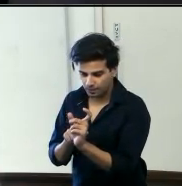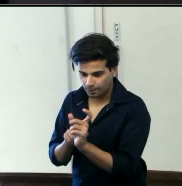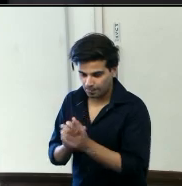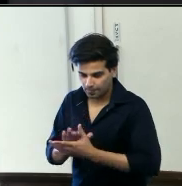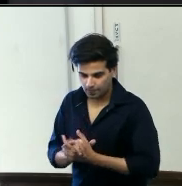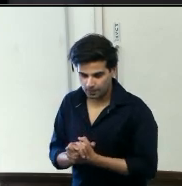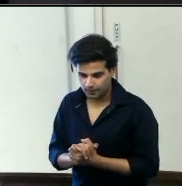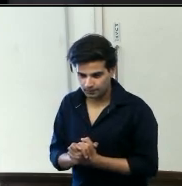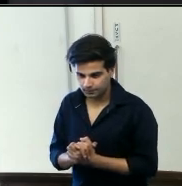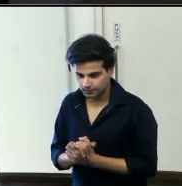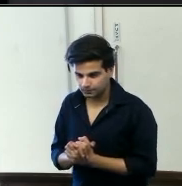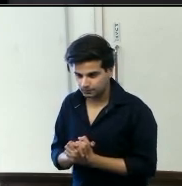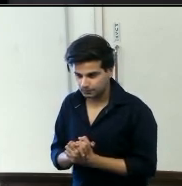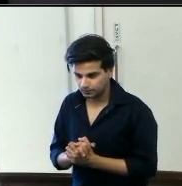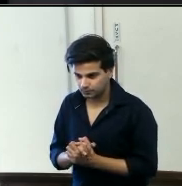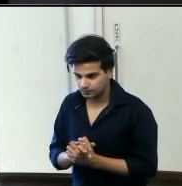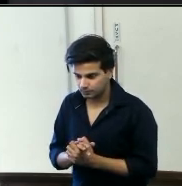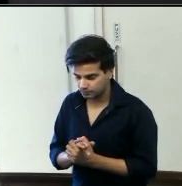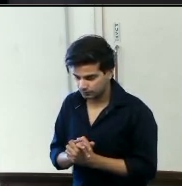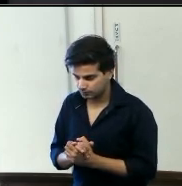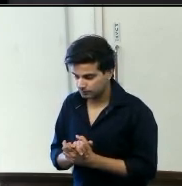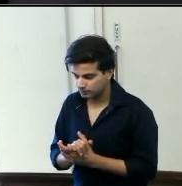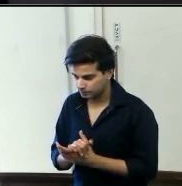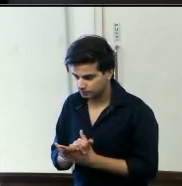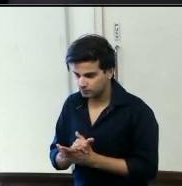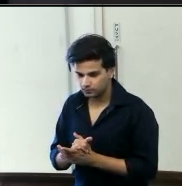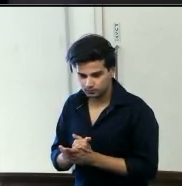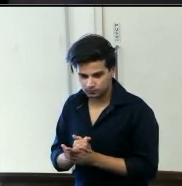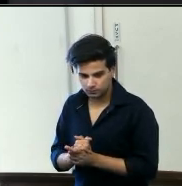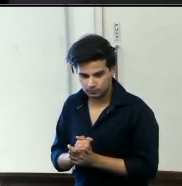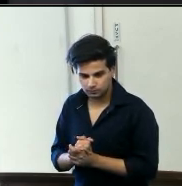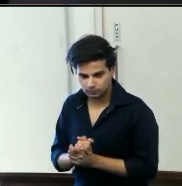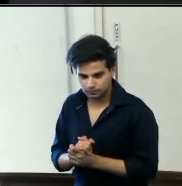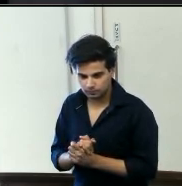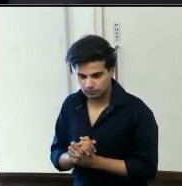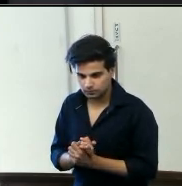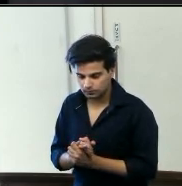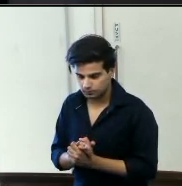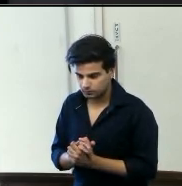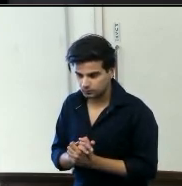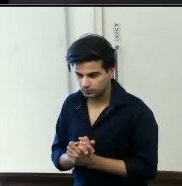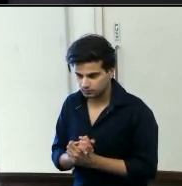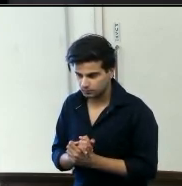ಕಪ್ಪು ತುಂತುರು ಹನಿ ಬಿಳಿಯ ಅವಕಾಶಕ್ಕೆ ಕೊಟ್ಟ ರೂಪ.